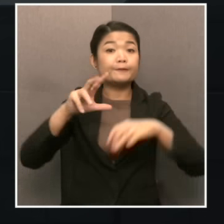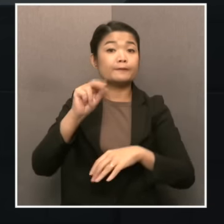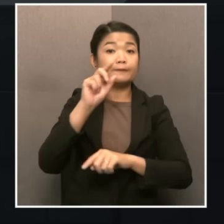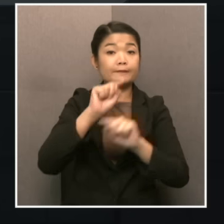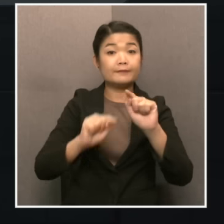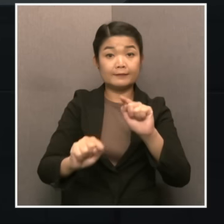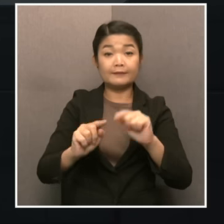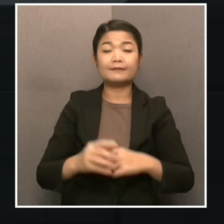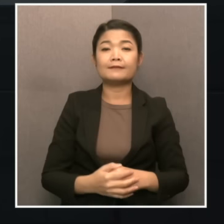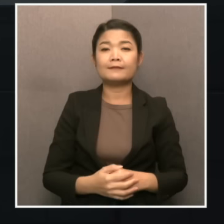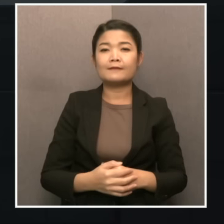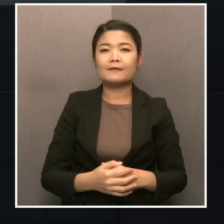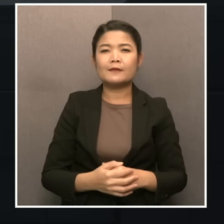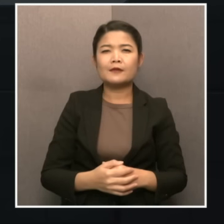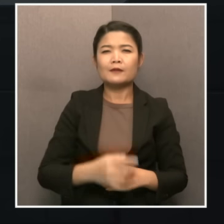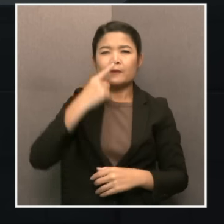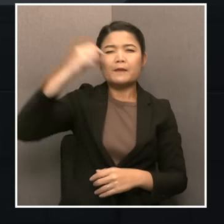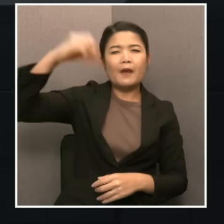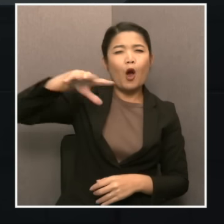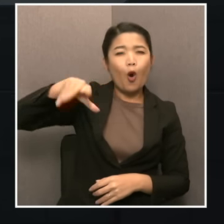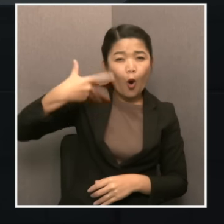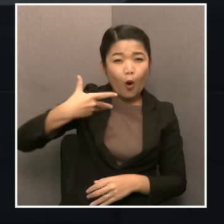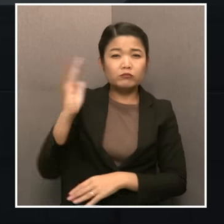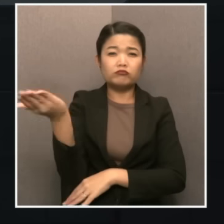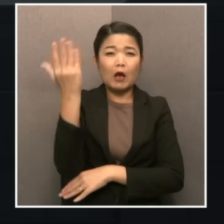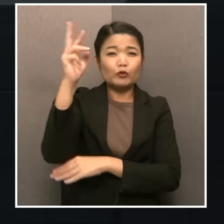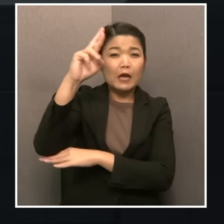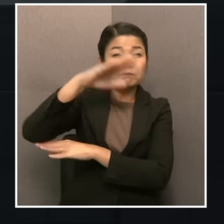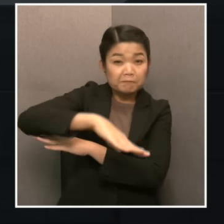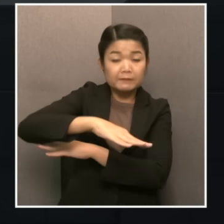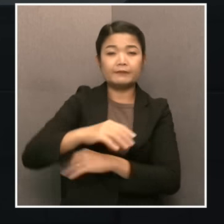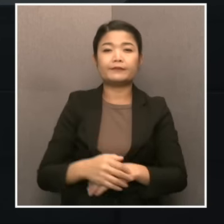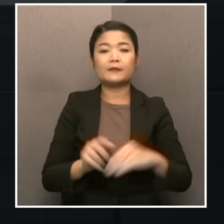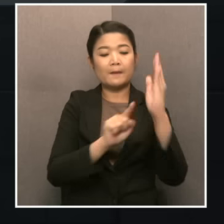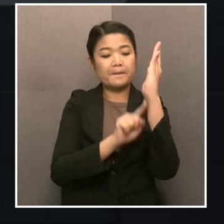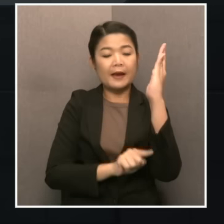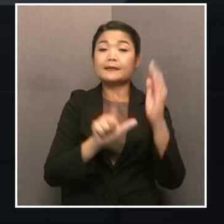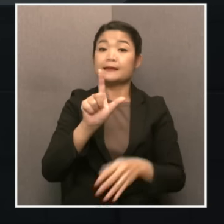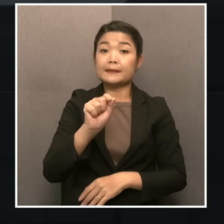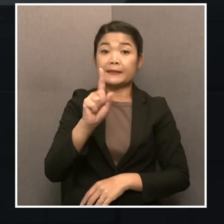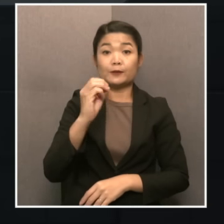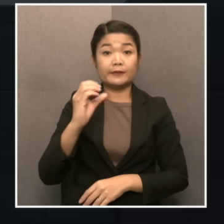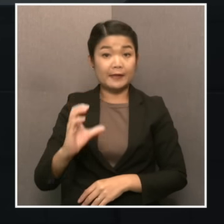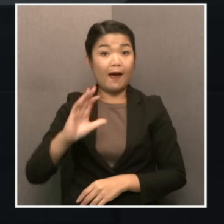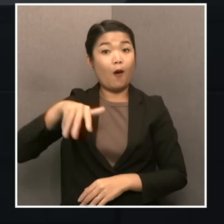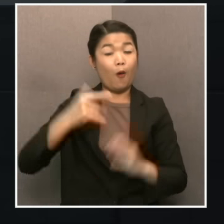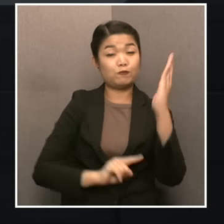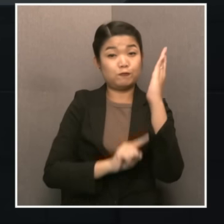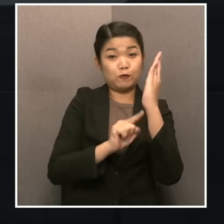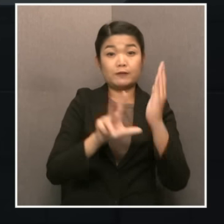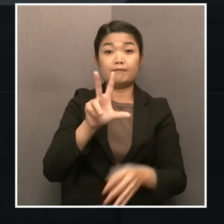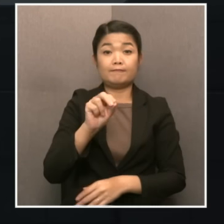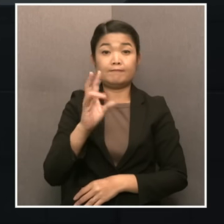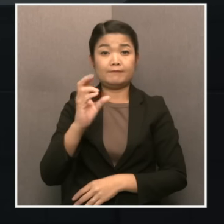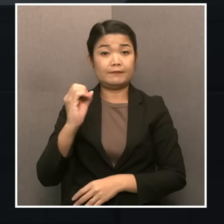ของพื้นที่และมีอากาศร้อนในช่วงตอนกลางวันนะคะต่ำสุดอยู่ที่ประมาณ21องศาสูงสุด37